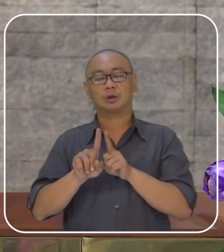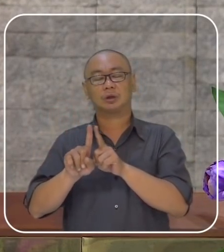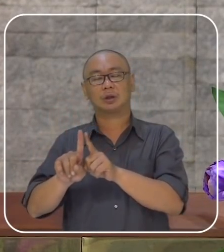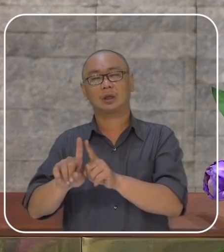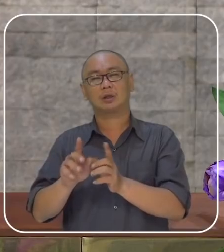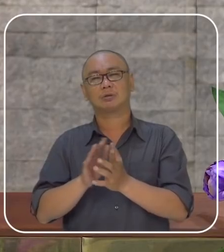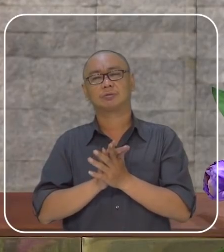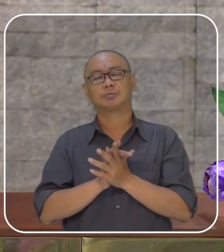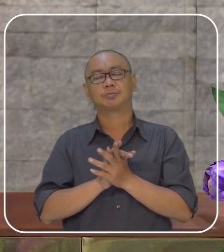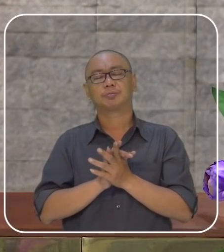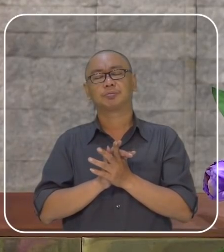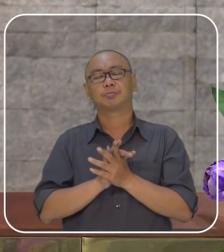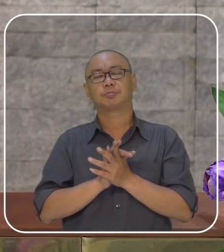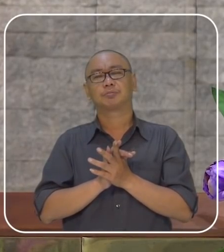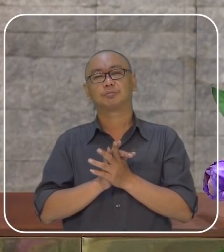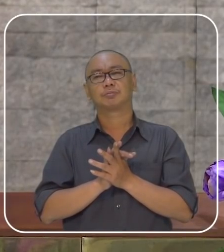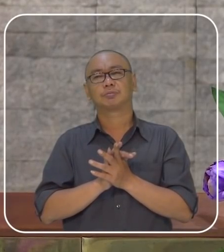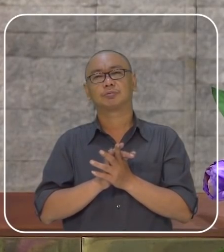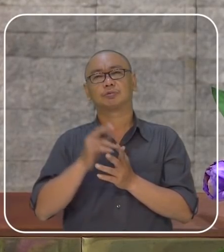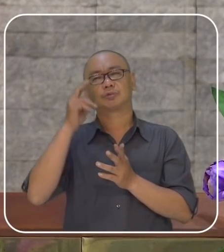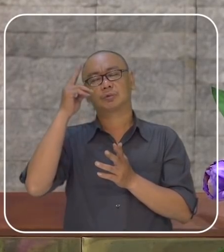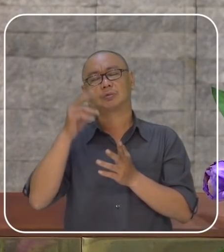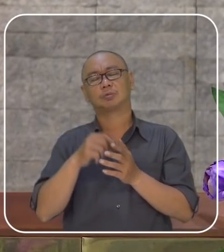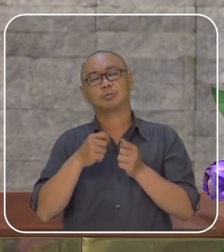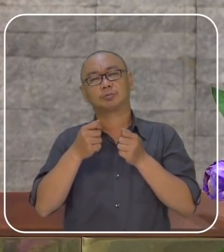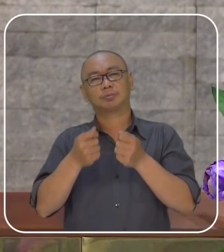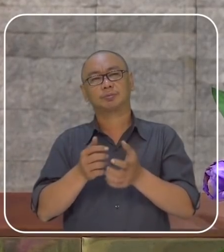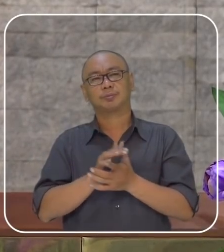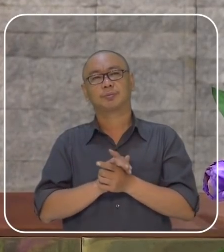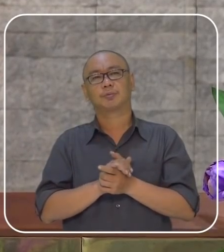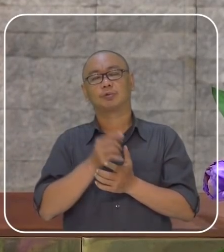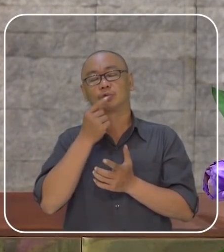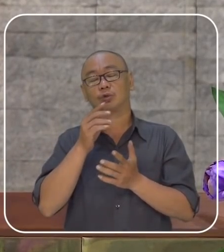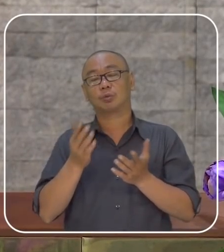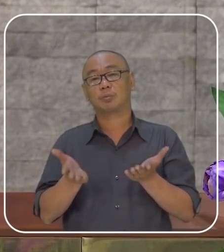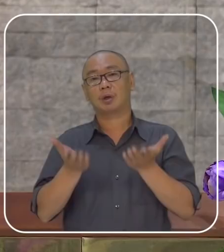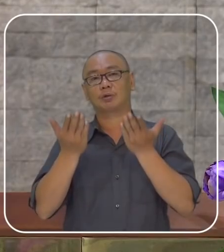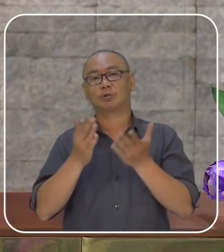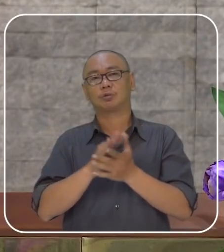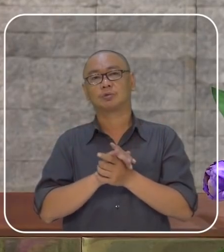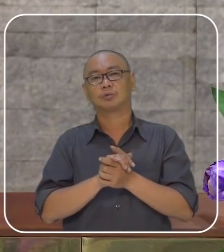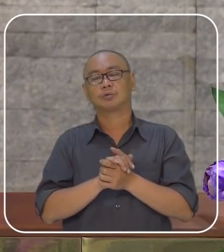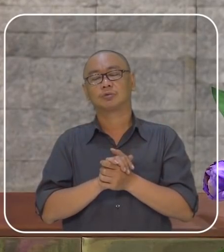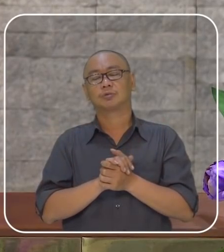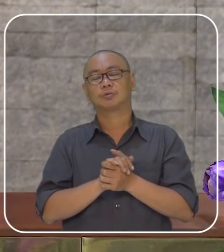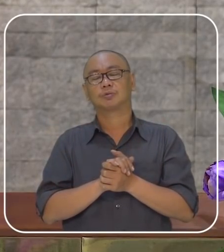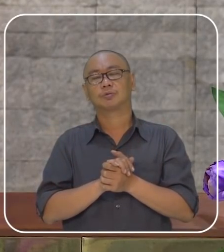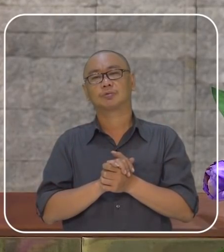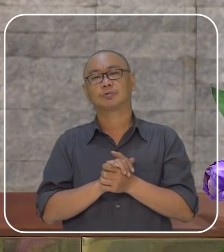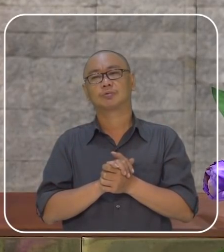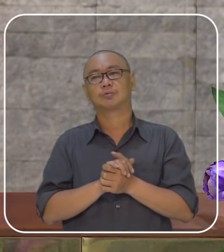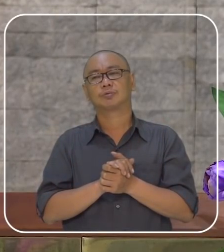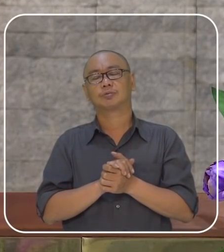dengan demikian anak-anak Tuhan kembali dikuatkan untuk membangun setiap kehidupan yang ada.